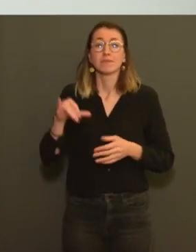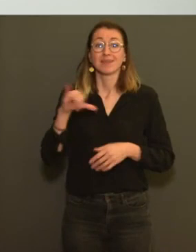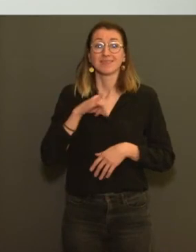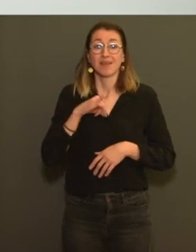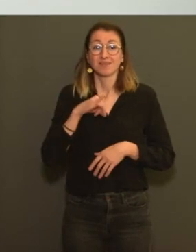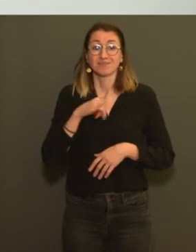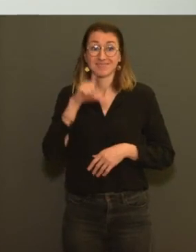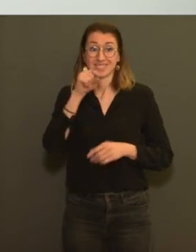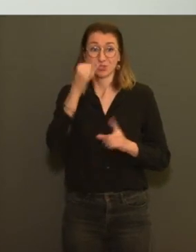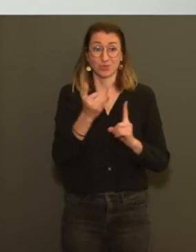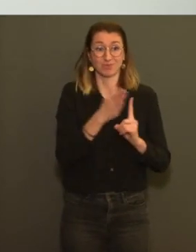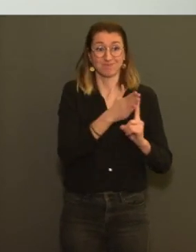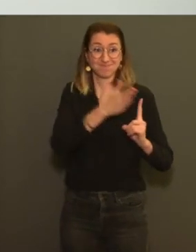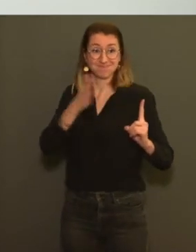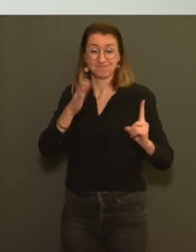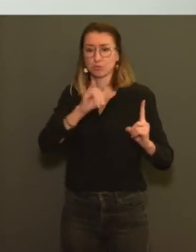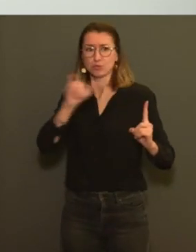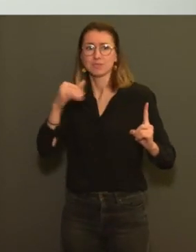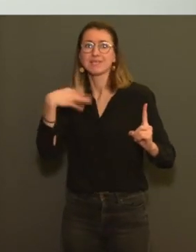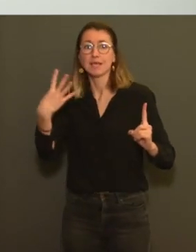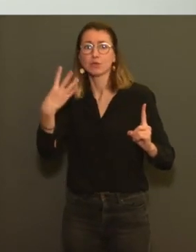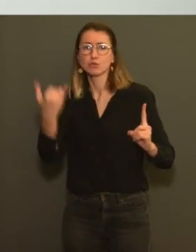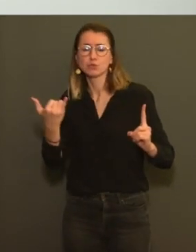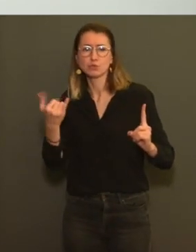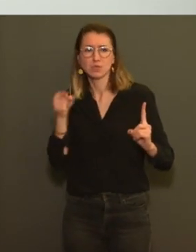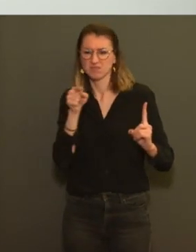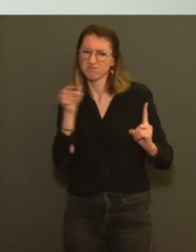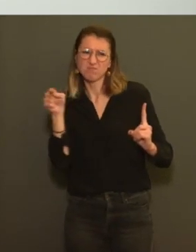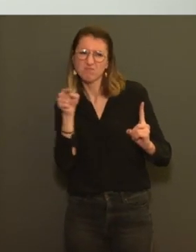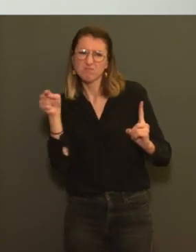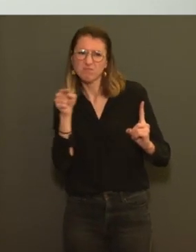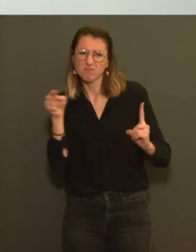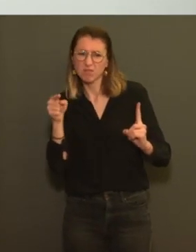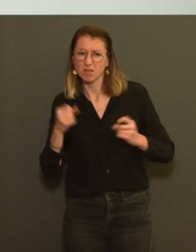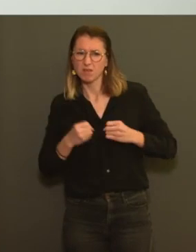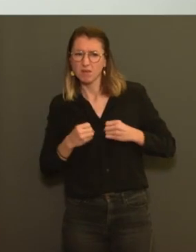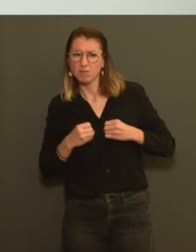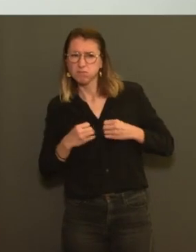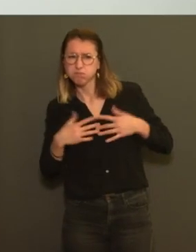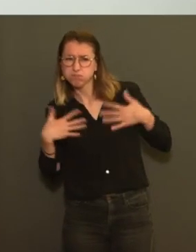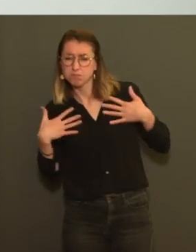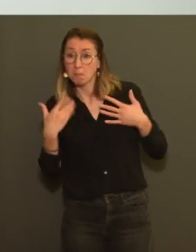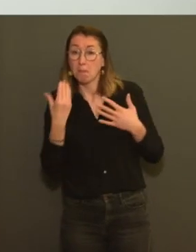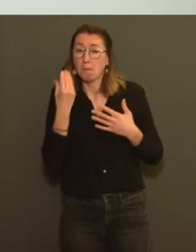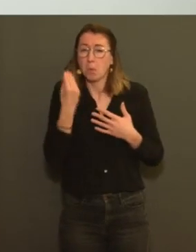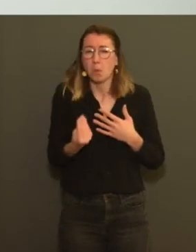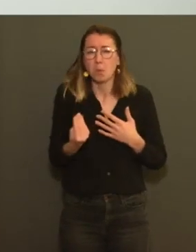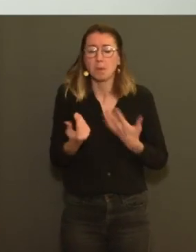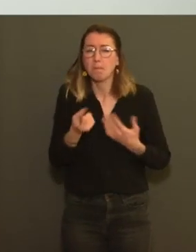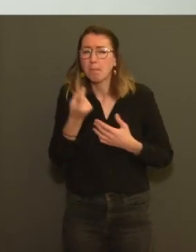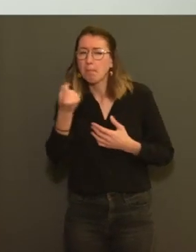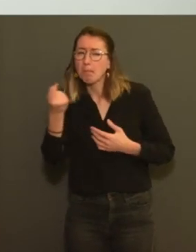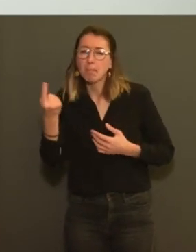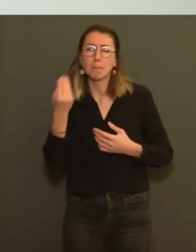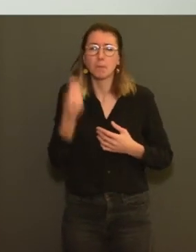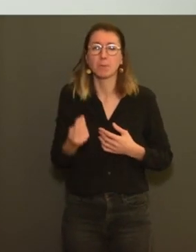de 10% des personnes vont encore développer la pathologie. Il y a donc pour ces 4 jours un risque, c'est vrai,